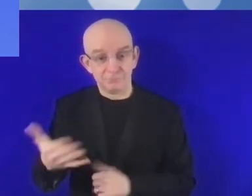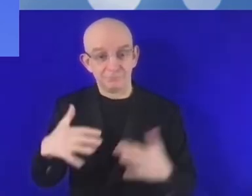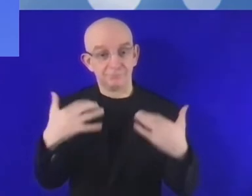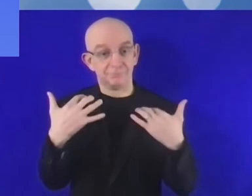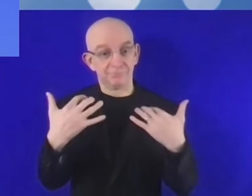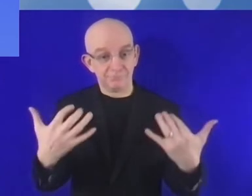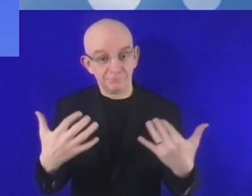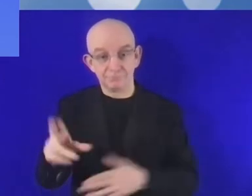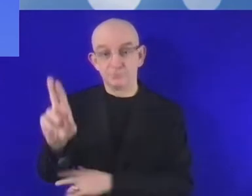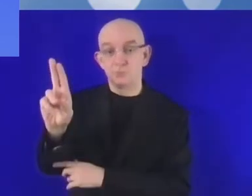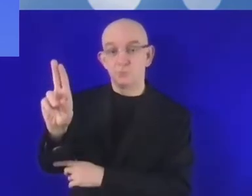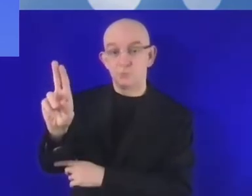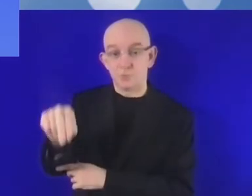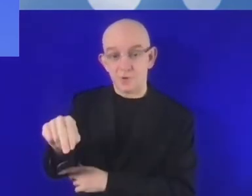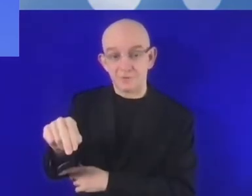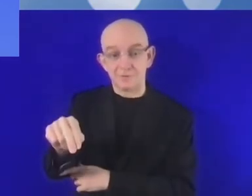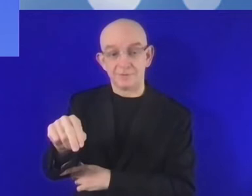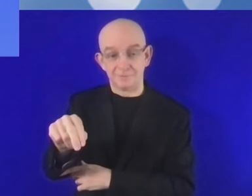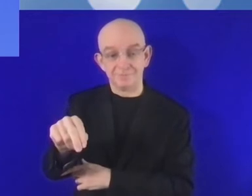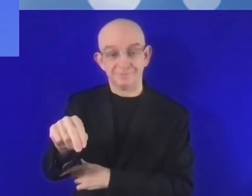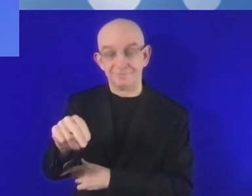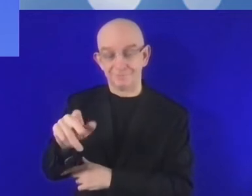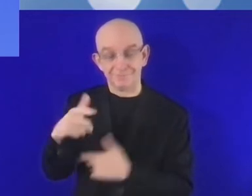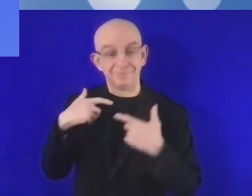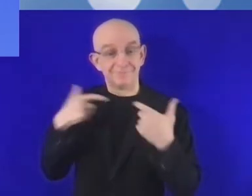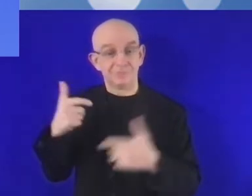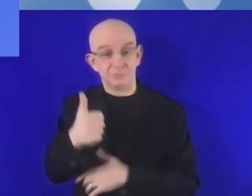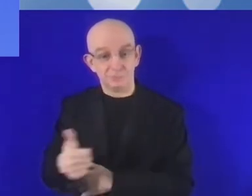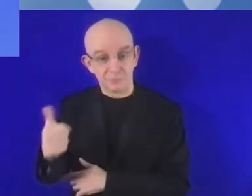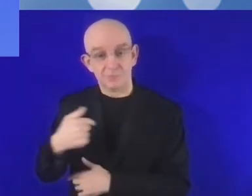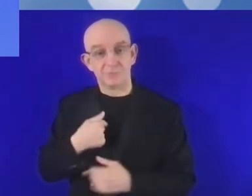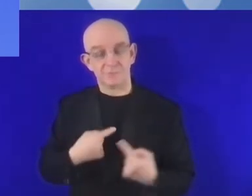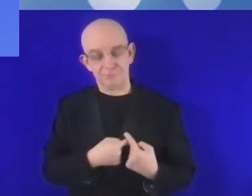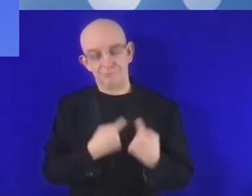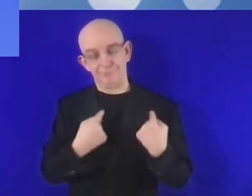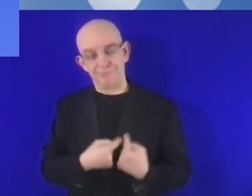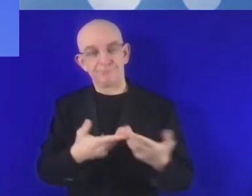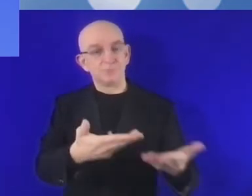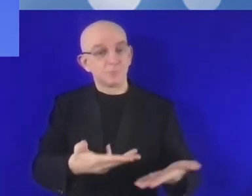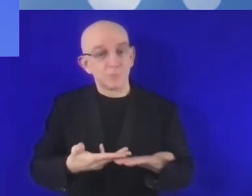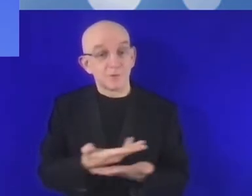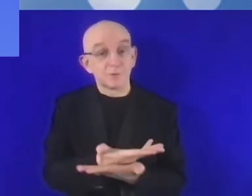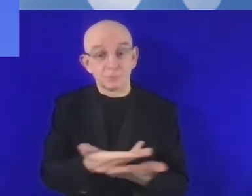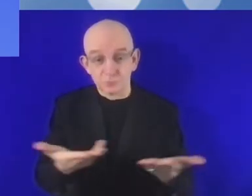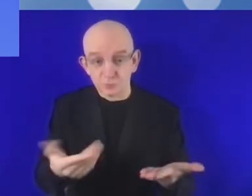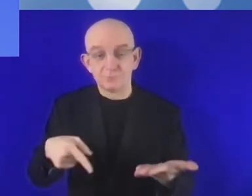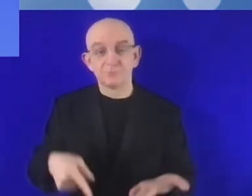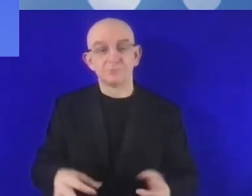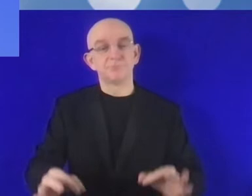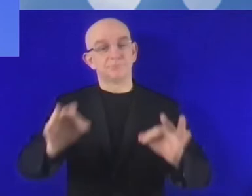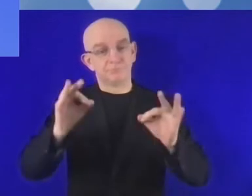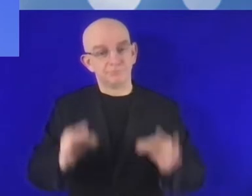باسم الوكيل الأمين العام للأمم المتحدة أنطونيو غوتيريس، أرحب بكم وبشكل